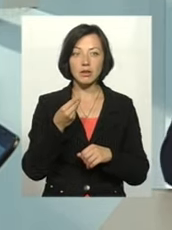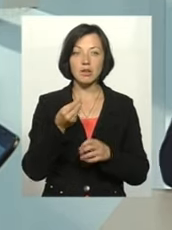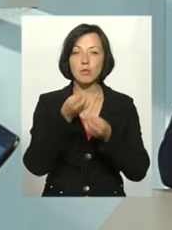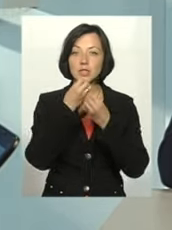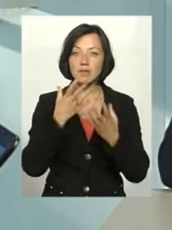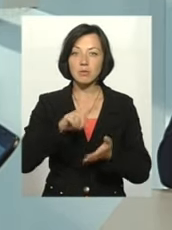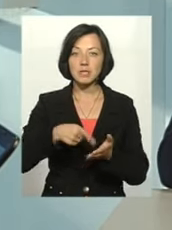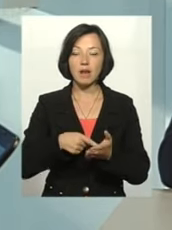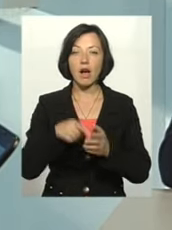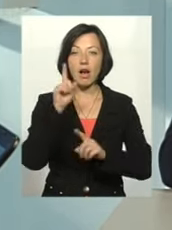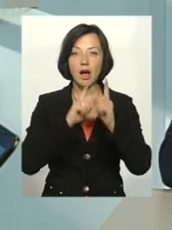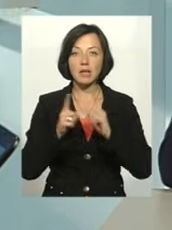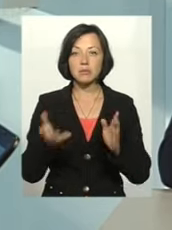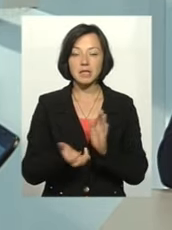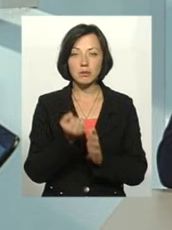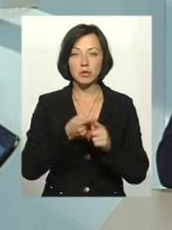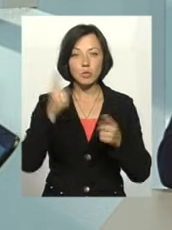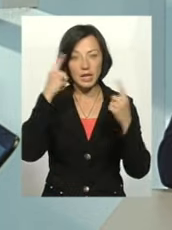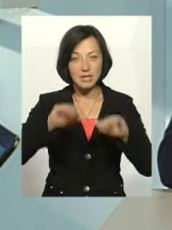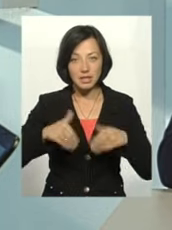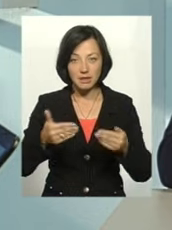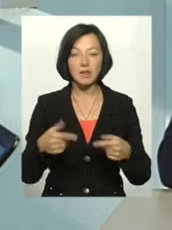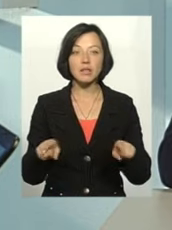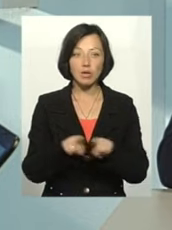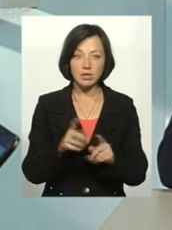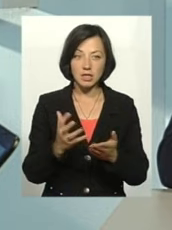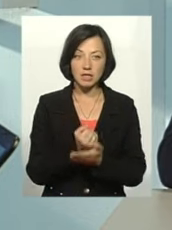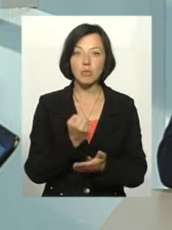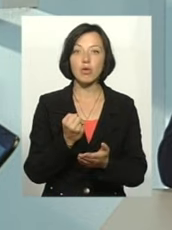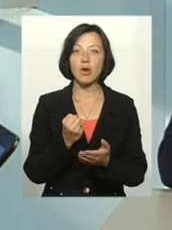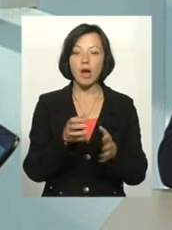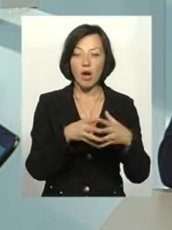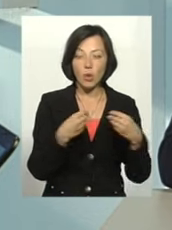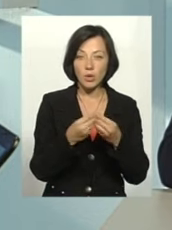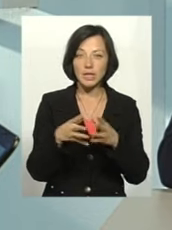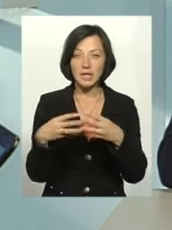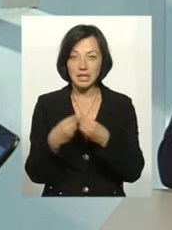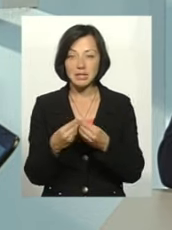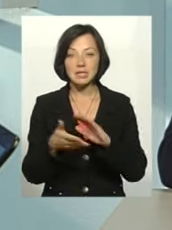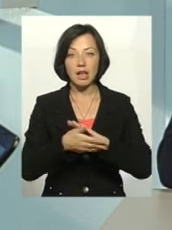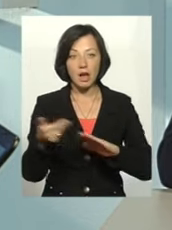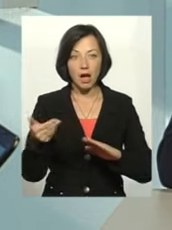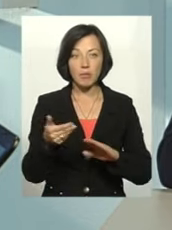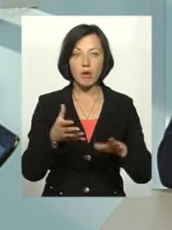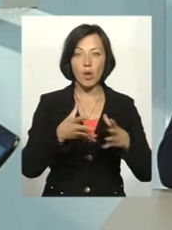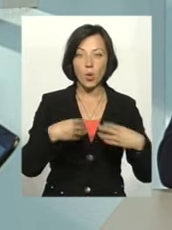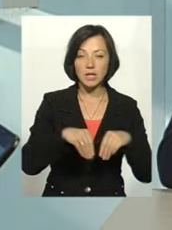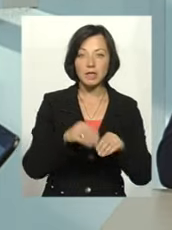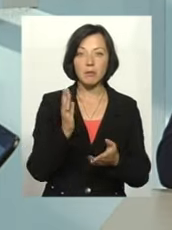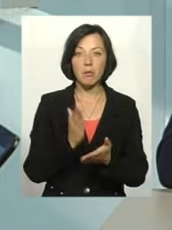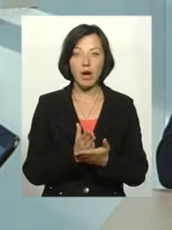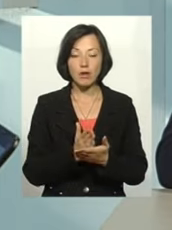позитивно, міська рада підтримує цю ініціативу, і ми також знайдемо, повірте, знайдемо ті родини, закликаємо зараз, до речі, ті родини, які